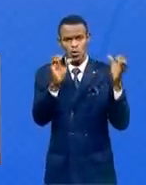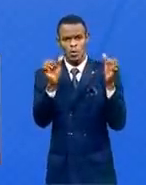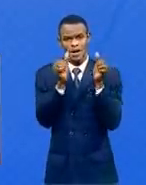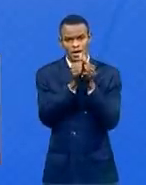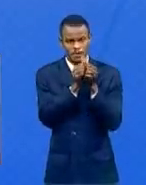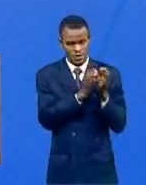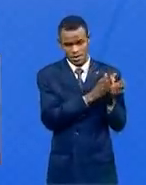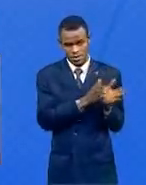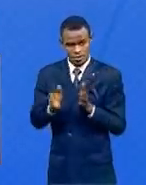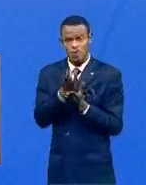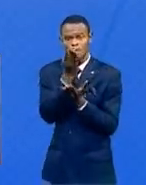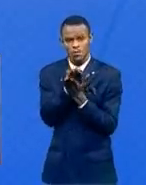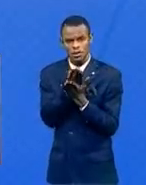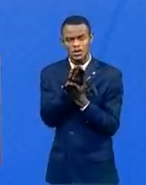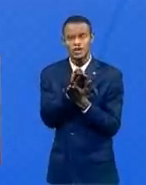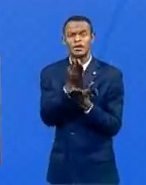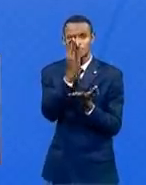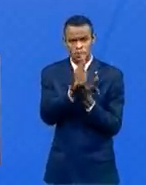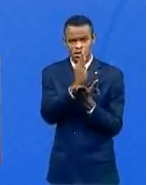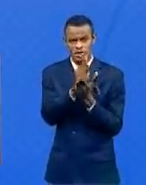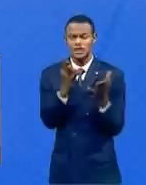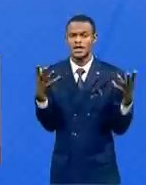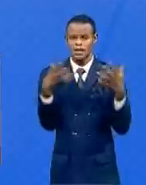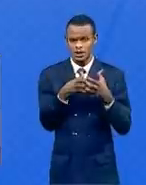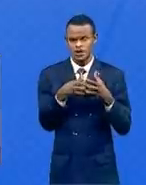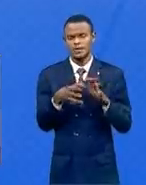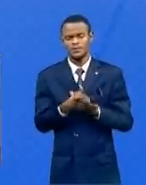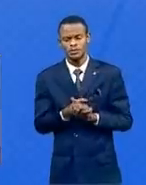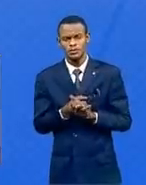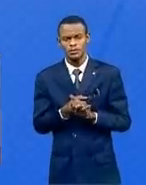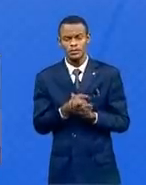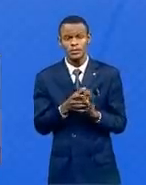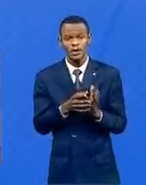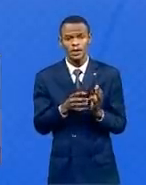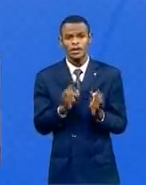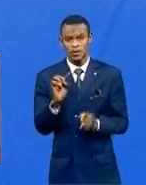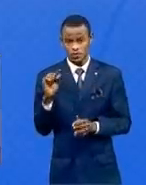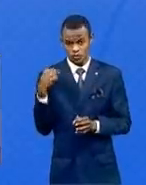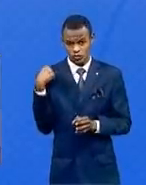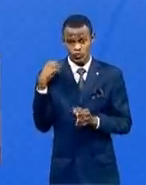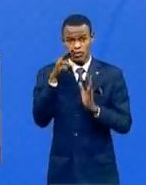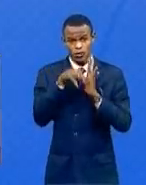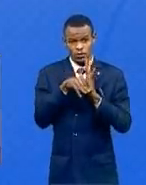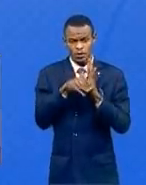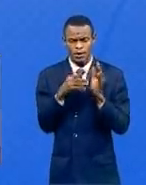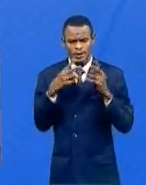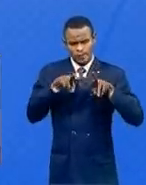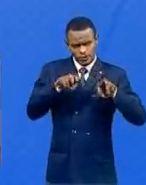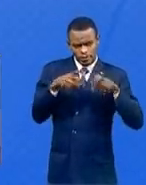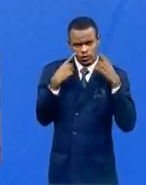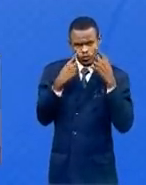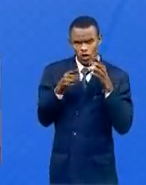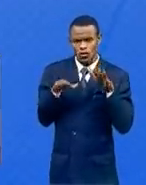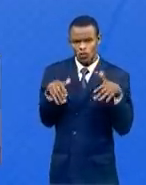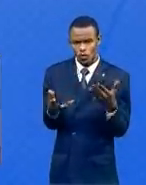d'engagement budgétaire. Le gouvernement travaille en même temps à améliorer l'enveloppe des crédits alloués au secteur des investissements.